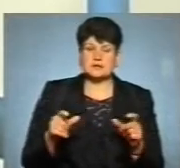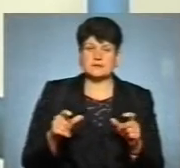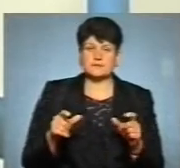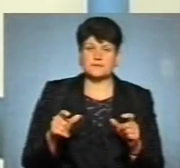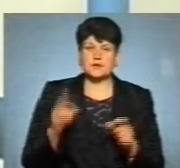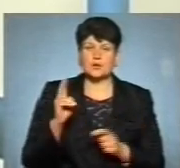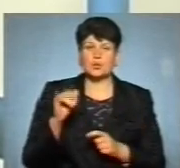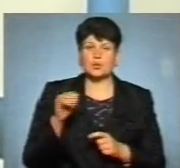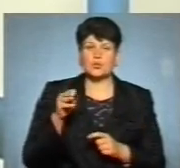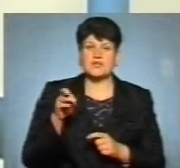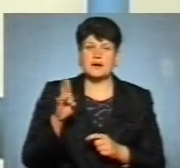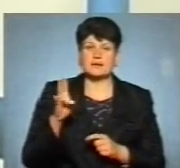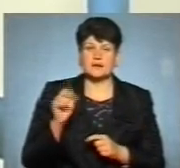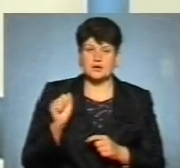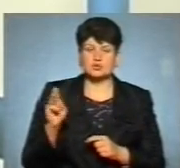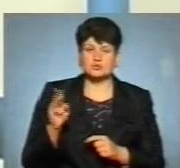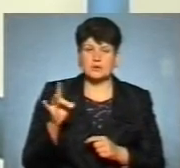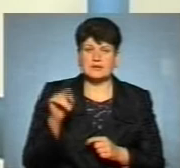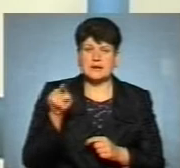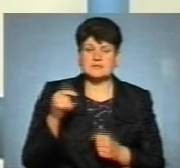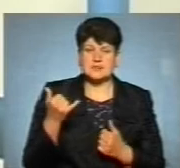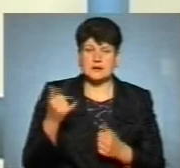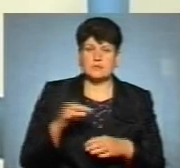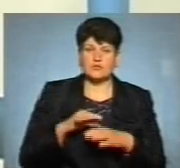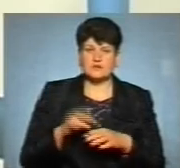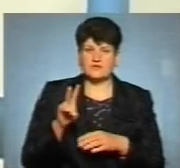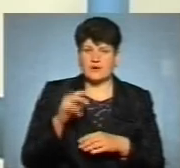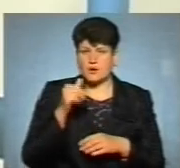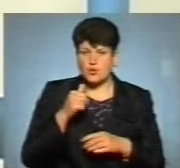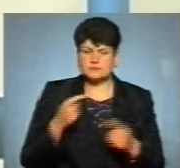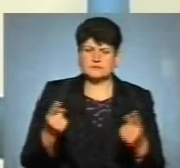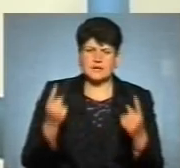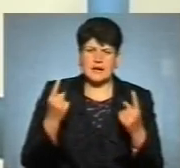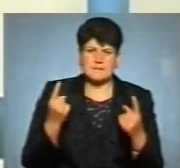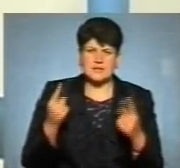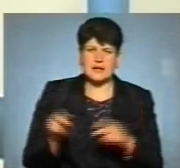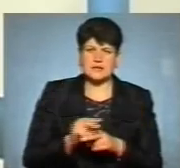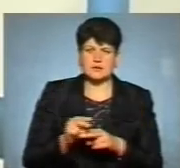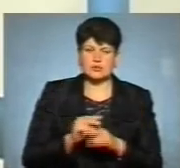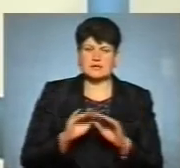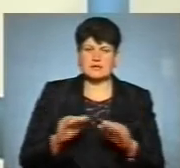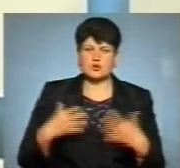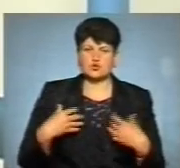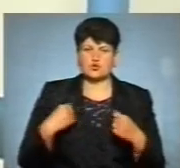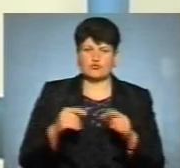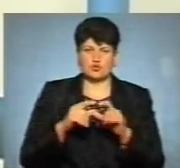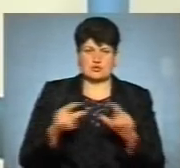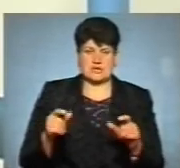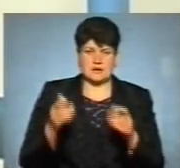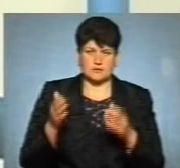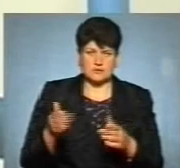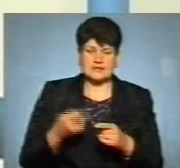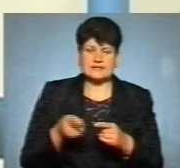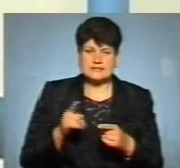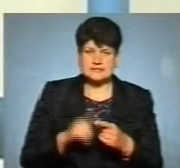село Кутянка в Шумському районі. Там зараз відбувається вже протягом 2 років капітальний ремонт дитячого оздоровчого закладу. Це